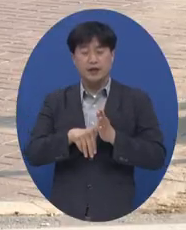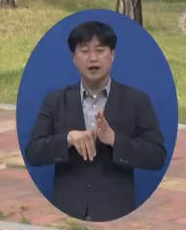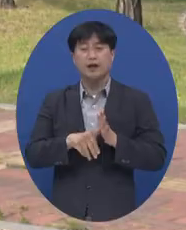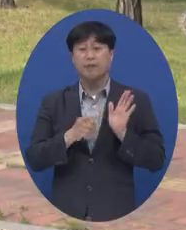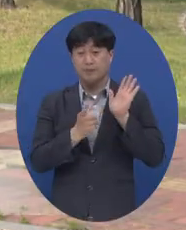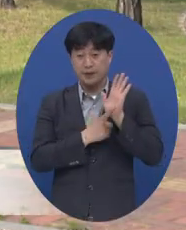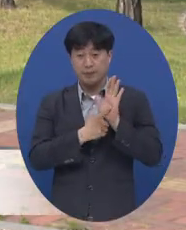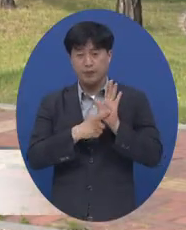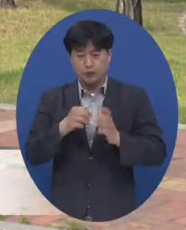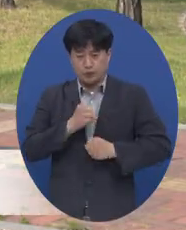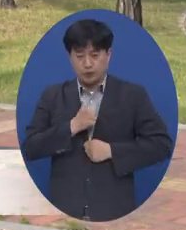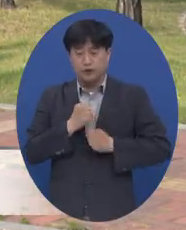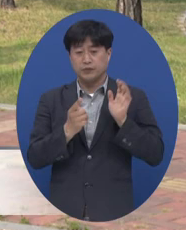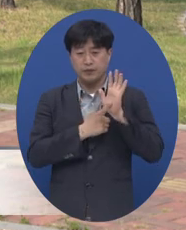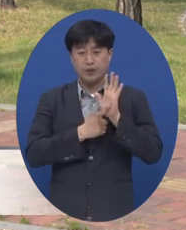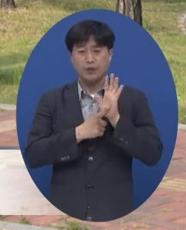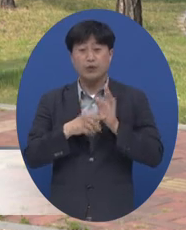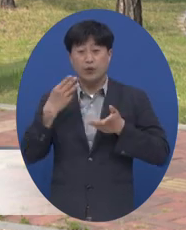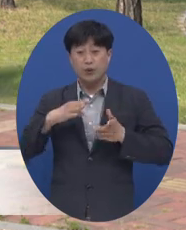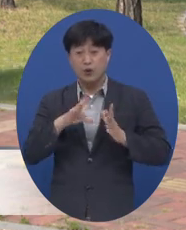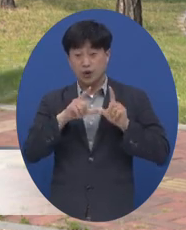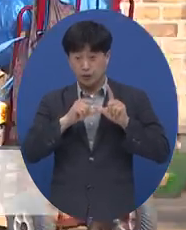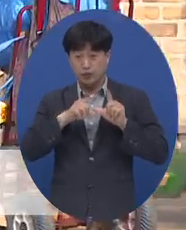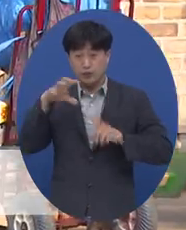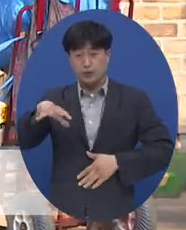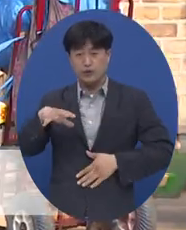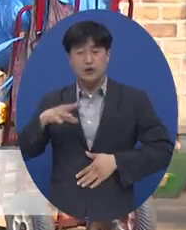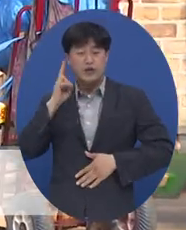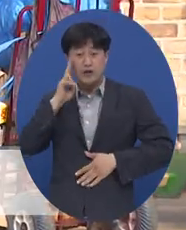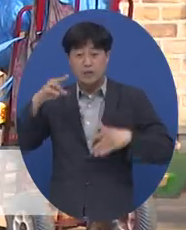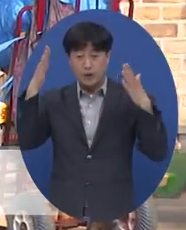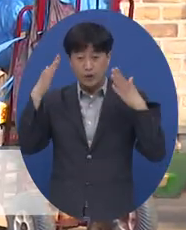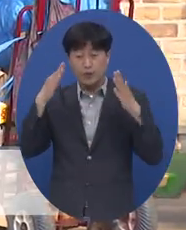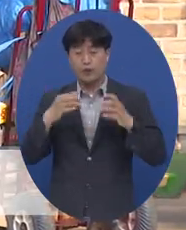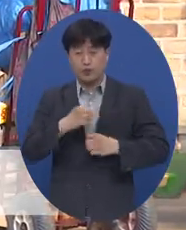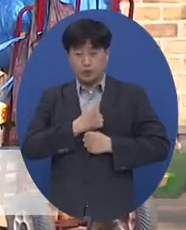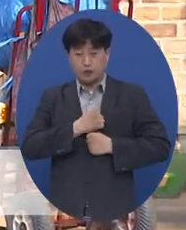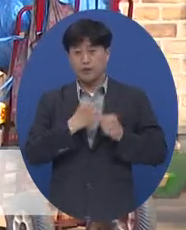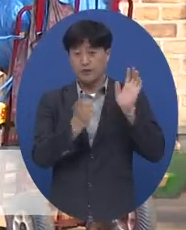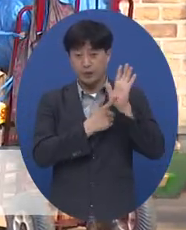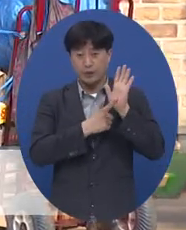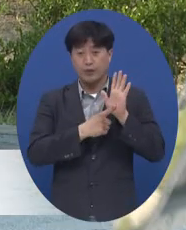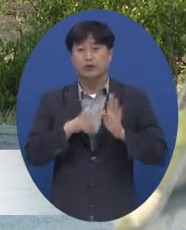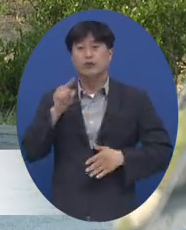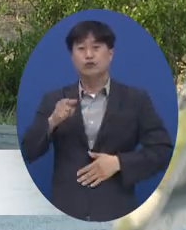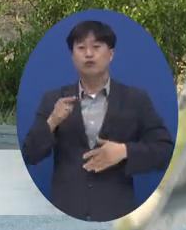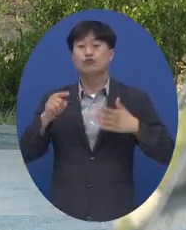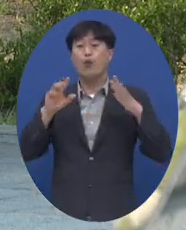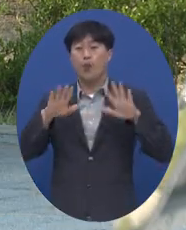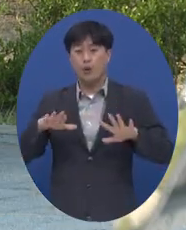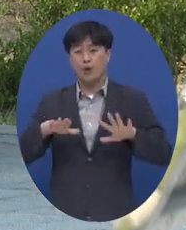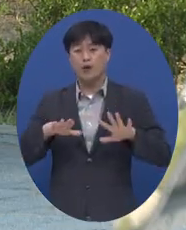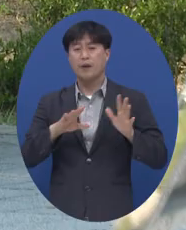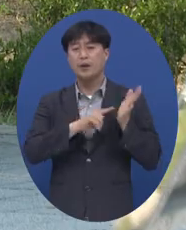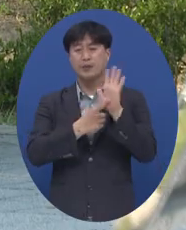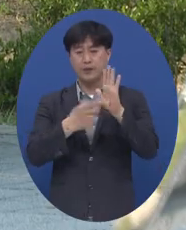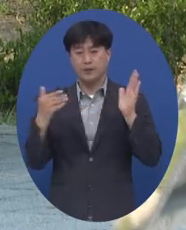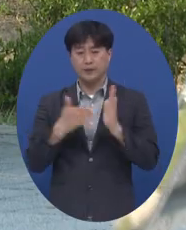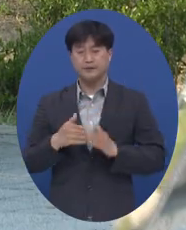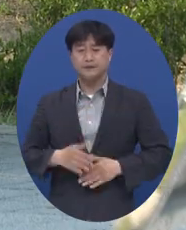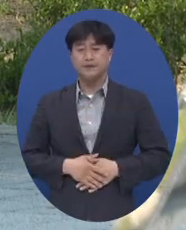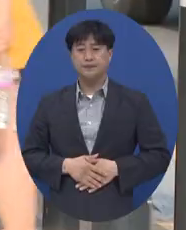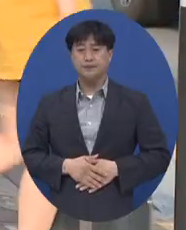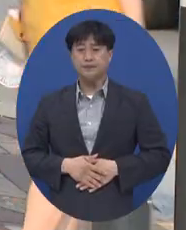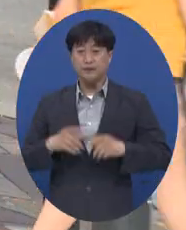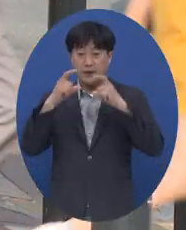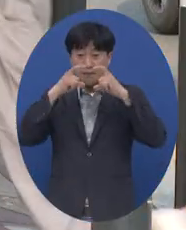폭염주의보. 지난 8일 경기도 일부 지역에 올해 첫 폭염주의보가 발효됐고, 이 폭염주의보는 9일 오늘도